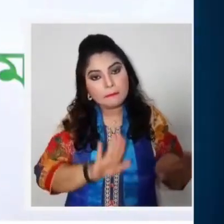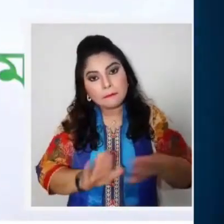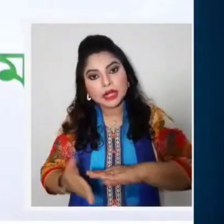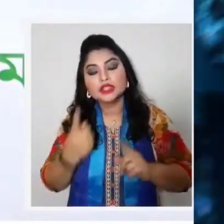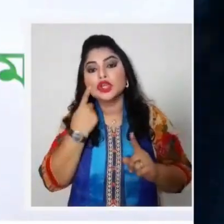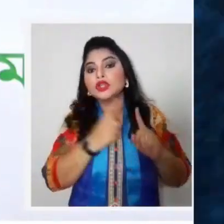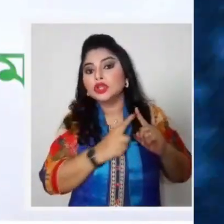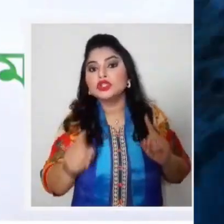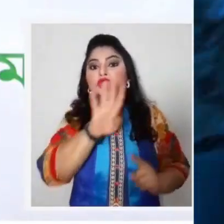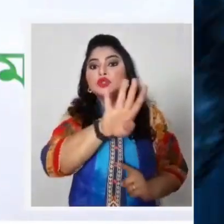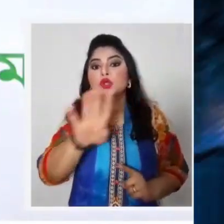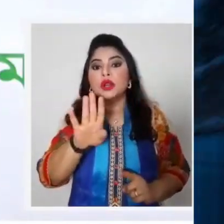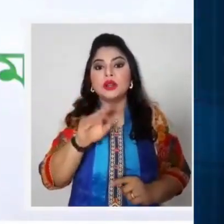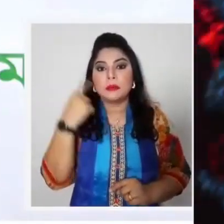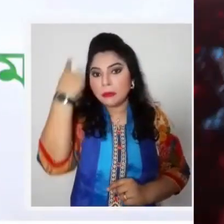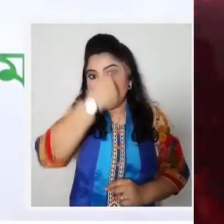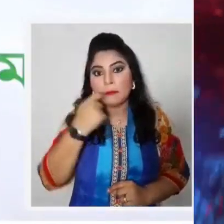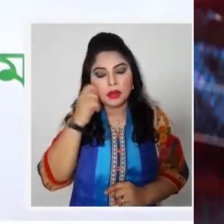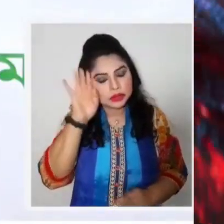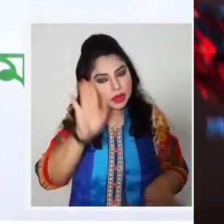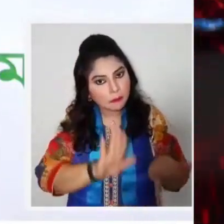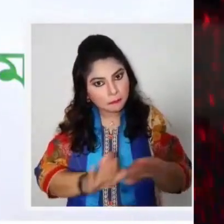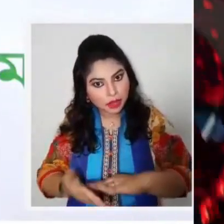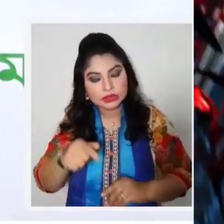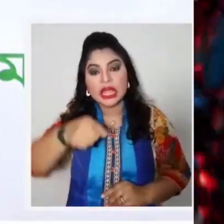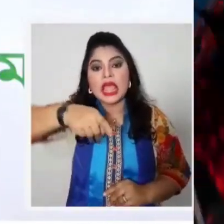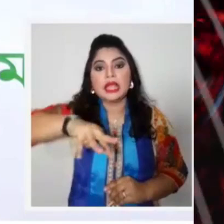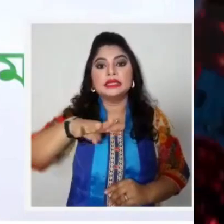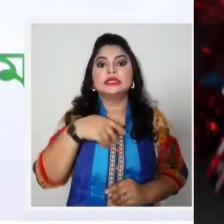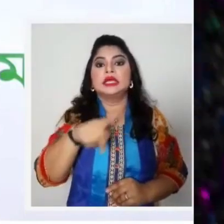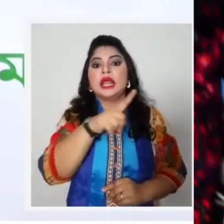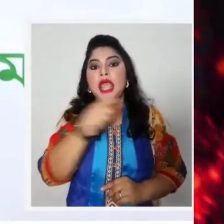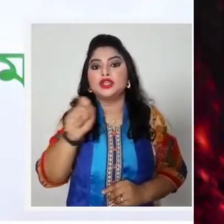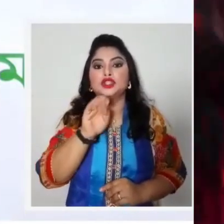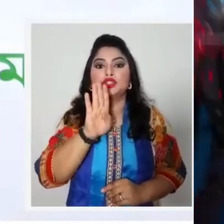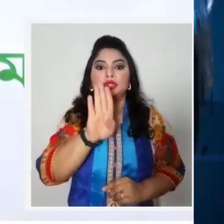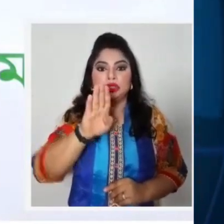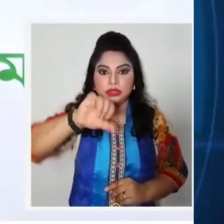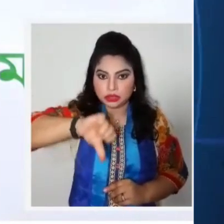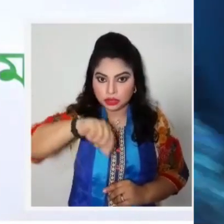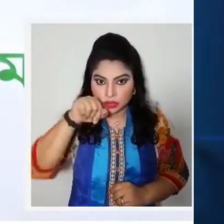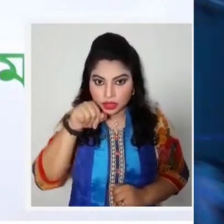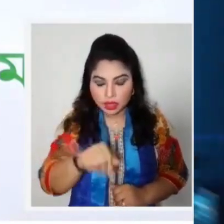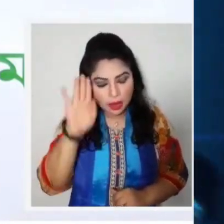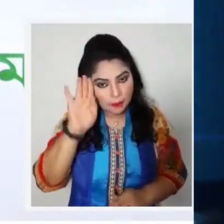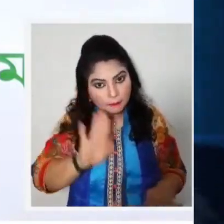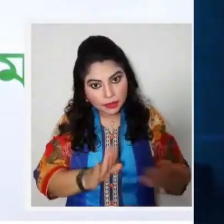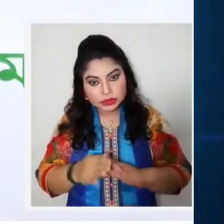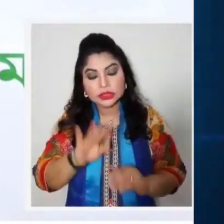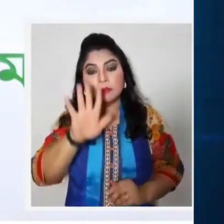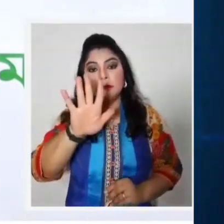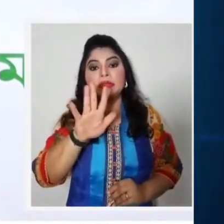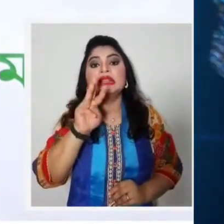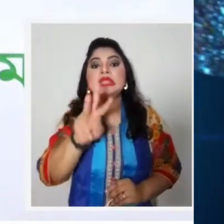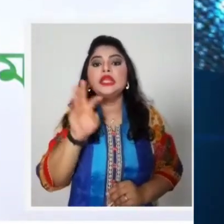হার ২১.১৩%। মৃত্যুবরণ করেছেন ২৪ ঘন্টায় ৪৪ জন, এ পর্যন্ত ১১৩৯